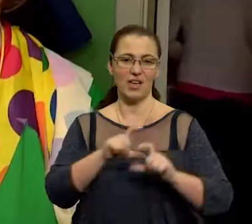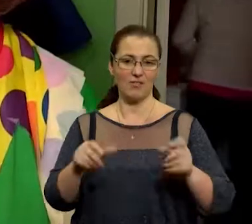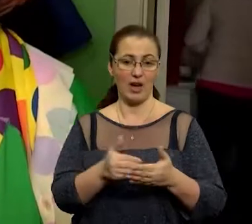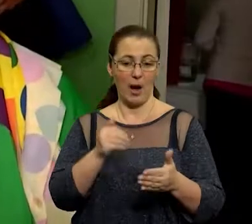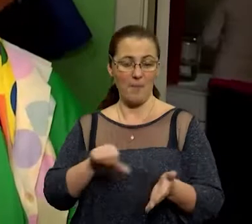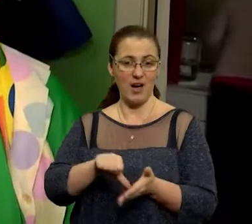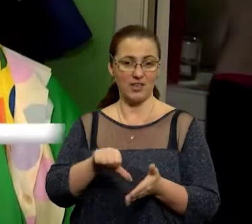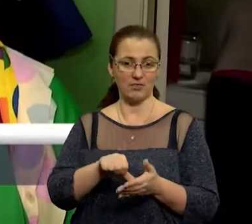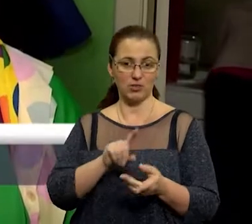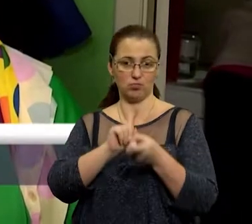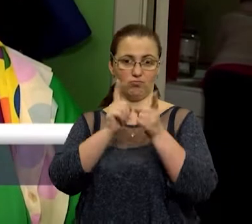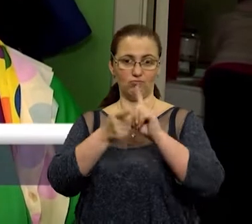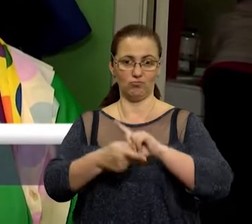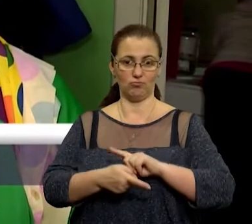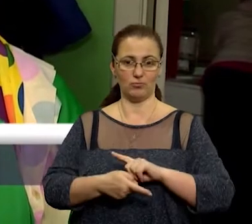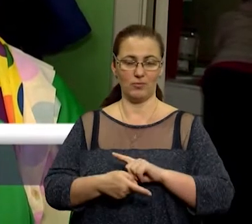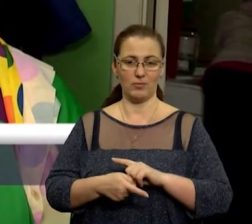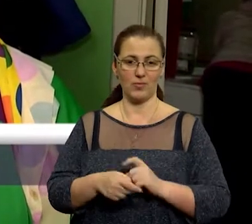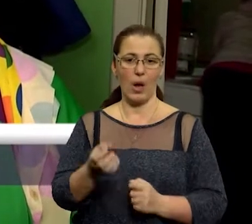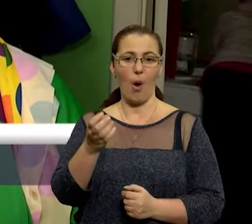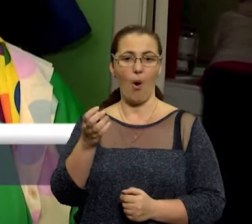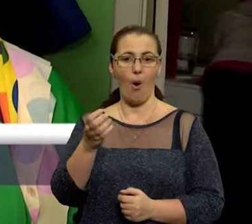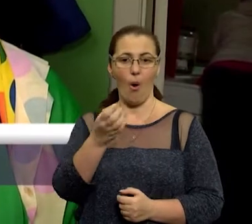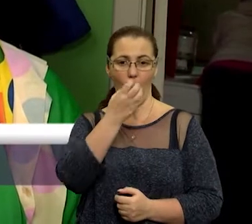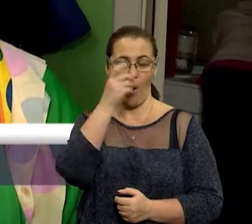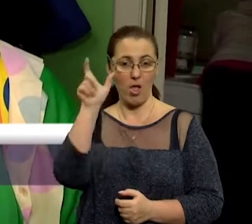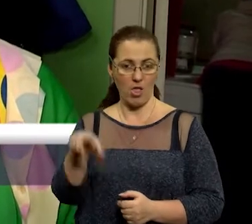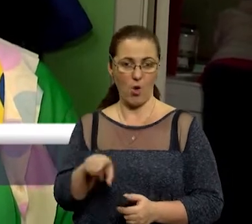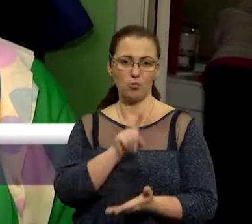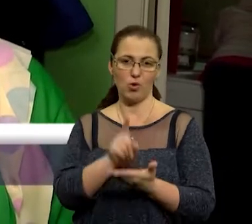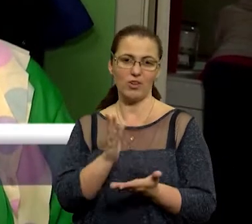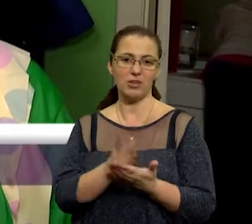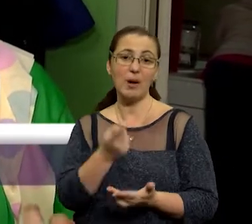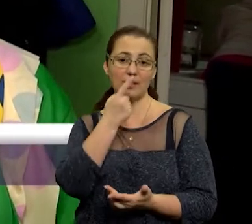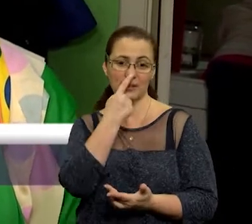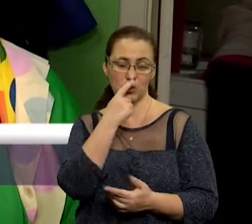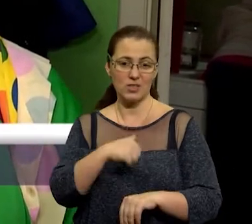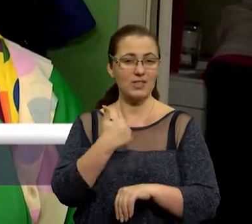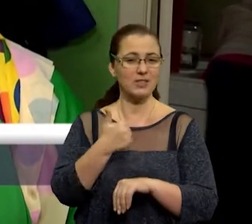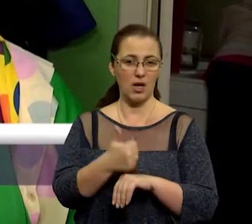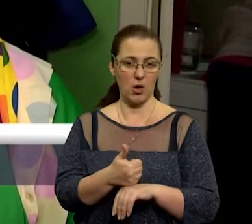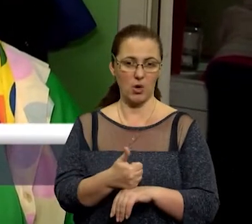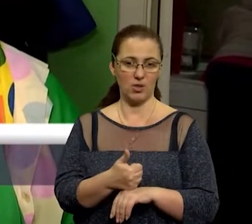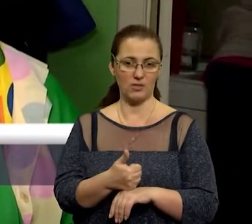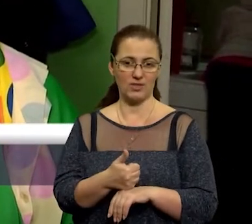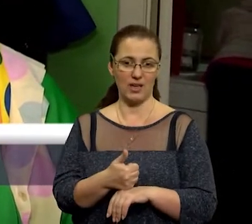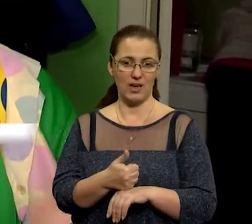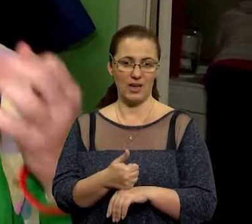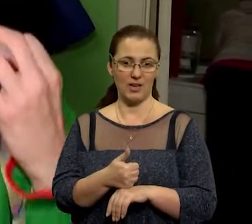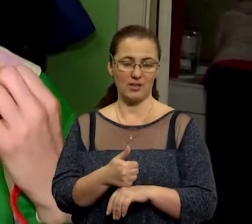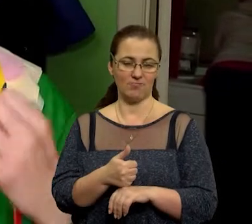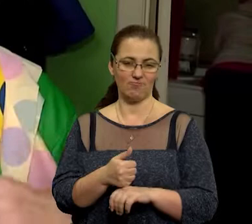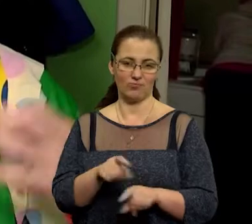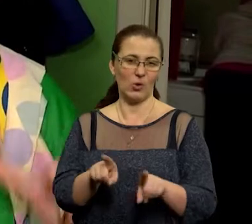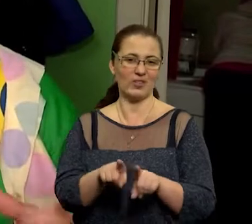перевтілення. Клоун обов'язково має мати носик. Це головний атрибут, який працює для клоуна взагалі захистом.